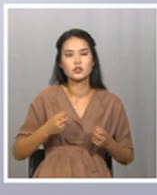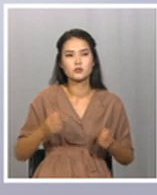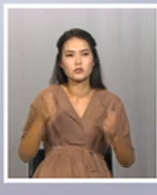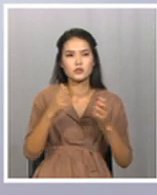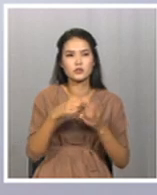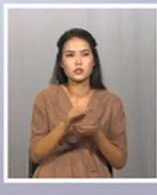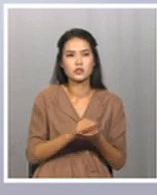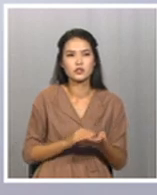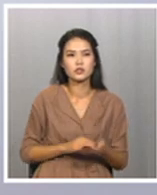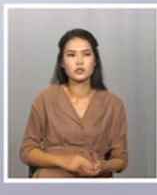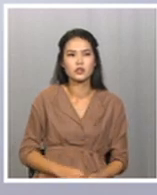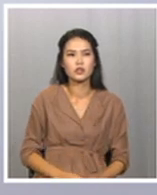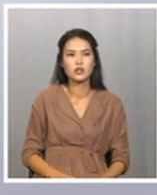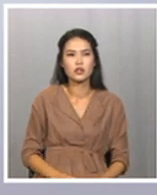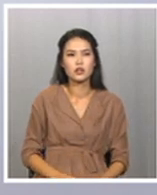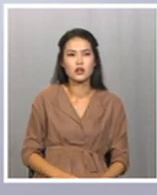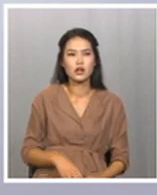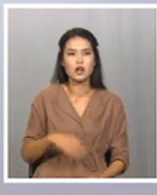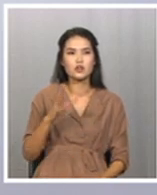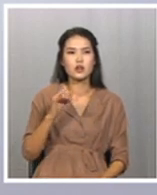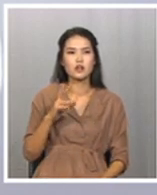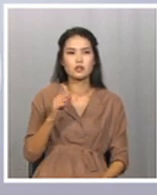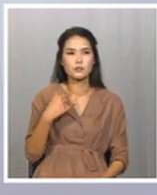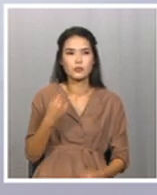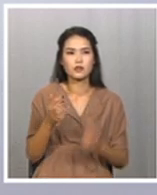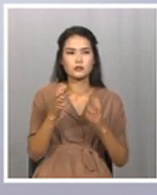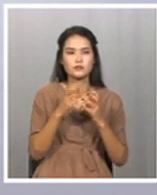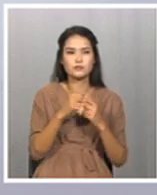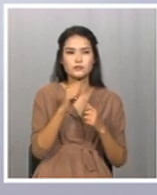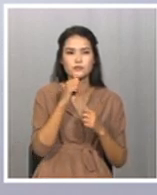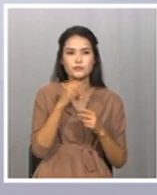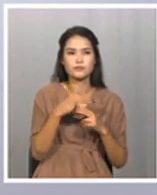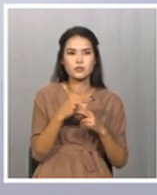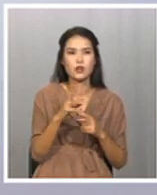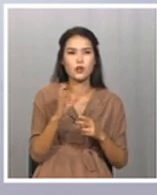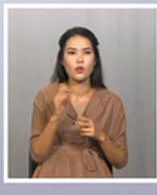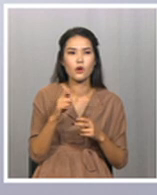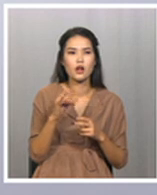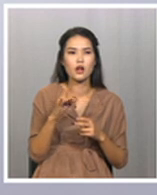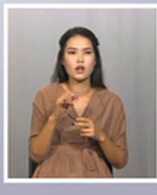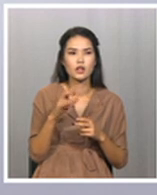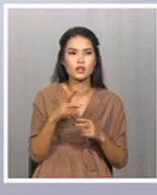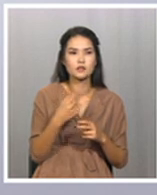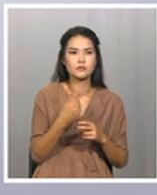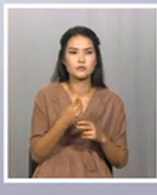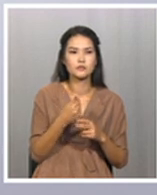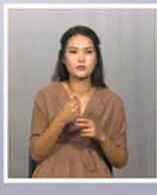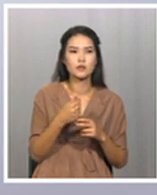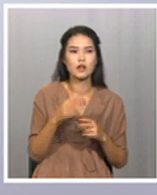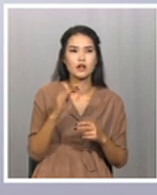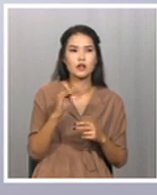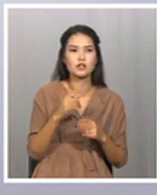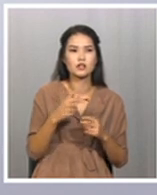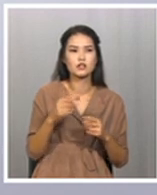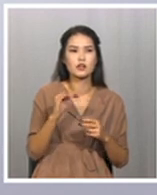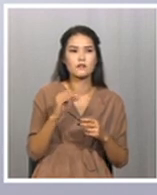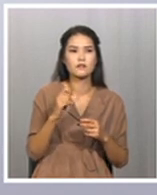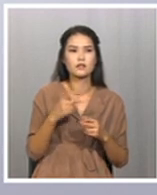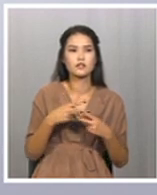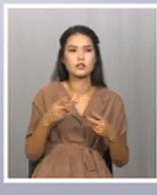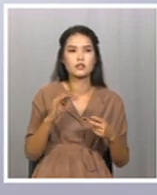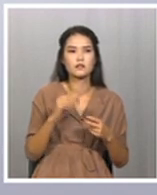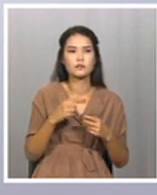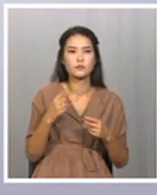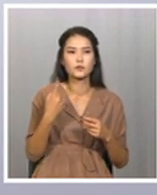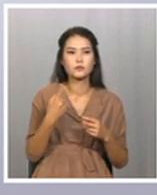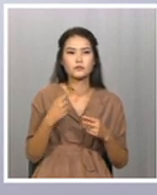жазыңыз. Жанаманың теңдеуін жазу үшін алгоритмді қолданамыз. Яғни бірінші x0 бізде минус 1-ге тең. Яғни x-тердің